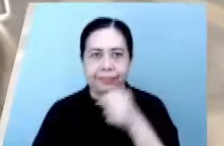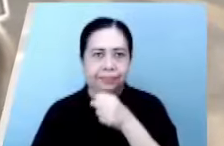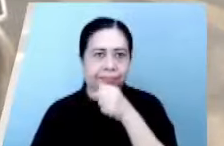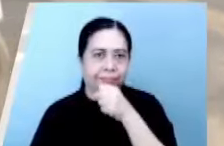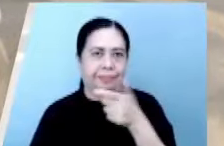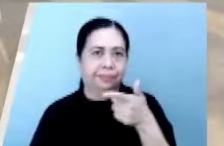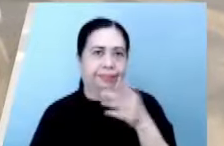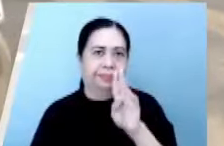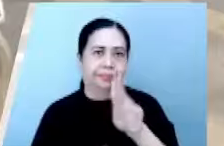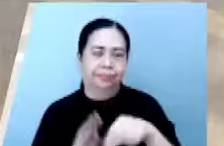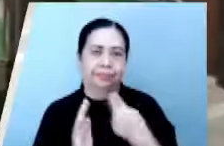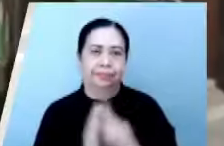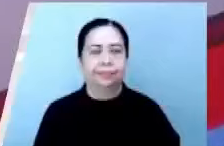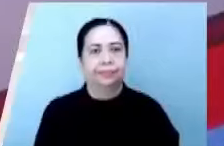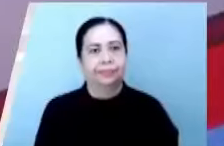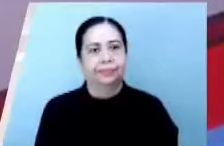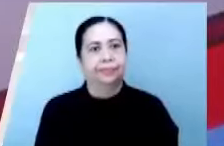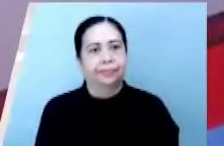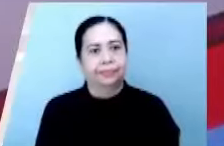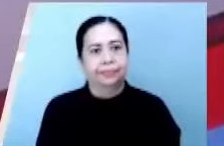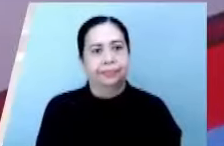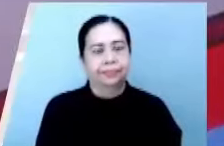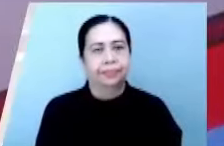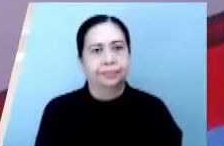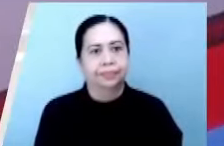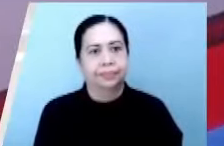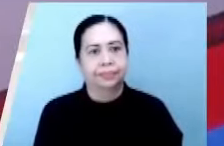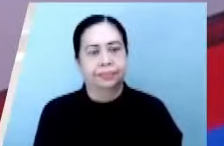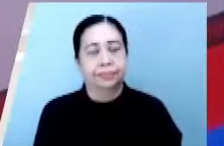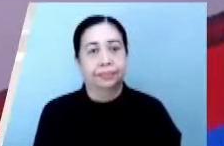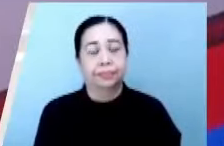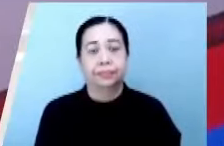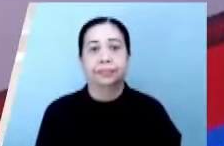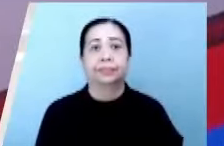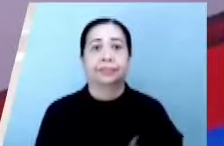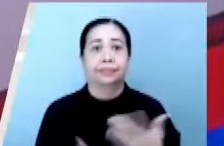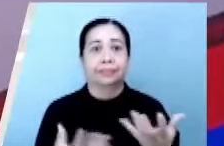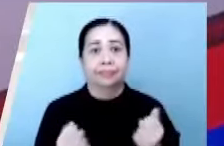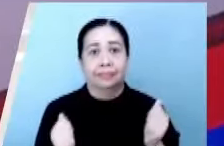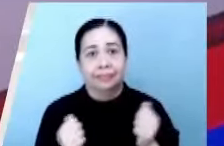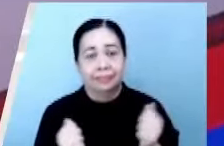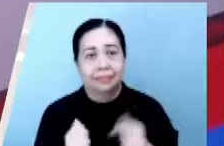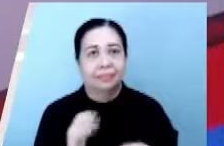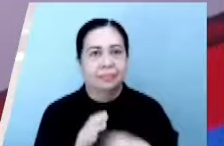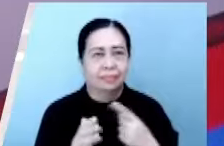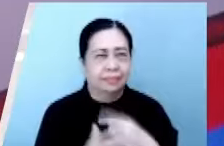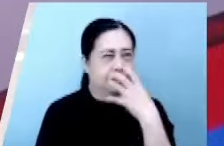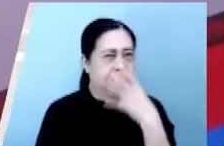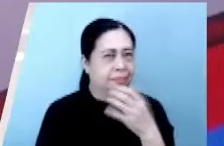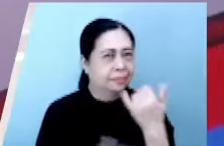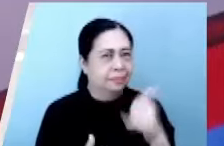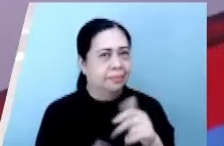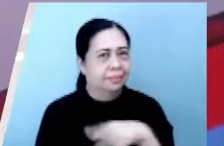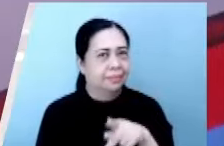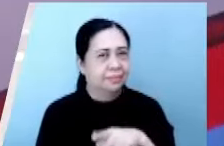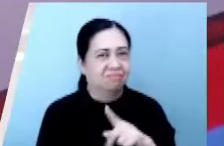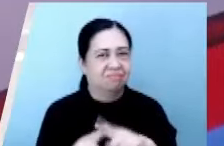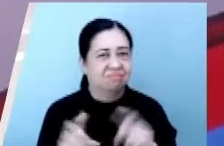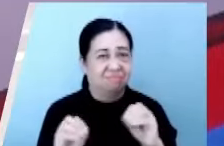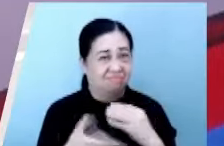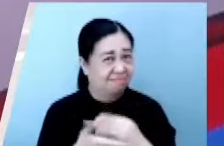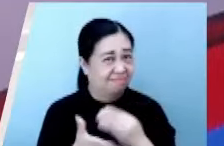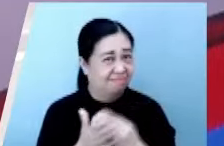Nakatutok 24 Oras. Gusto pa rin malamigan, lalo't minsan ay mainit pa rin sa Pinas, pero walang budget para